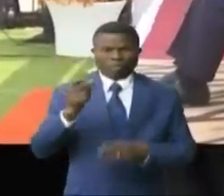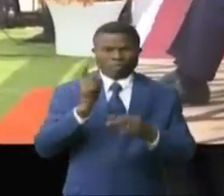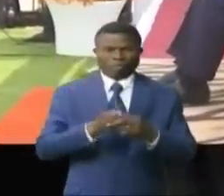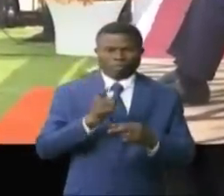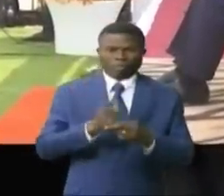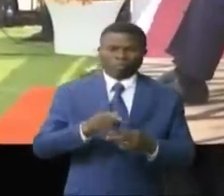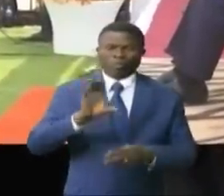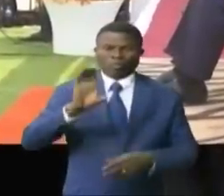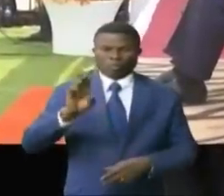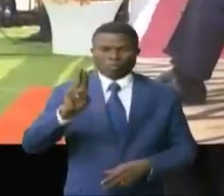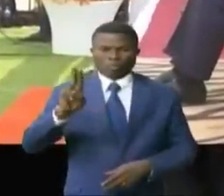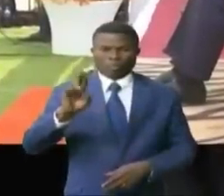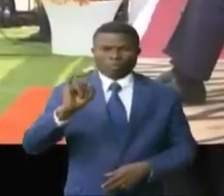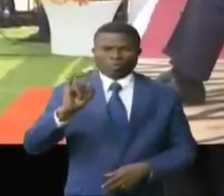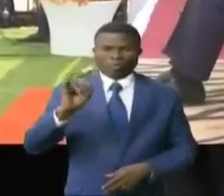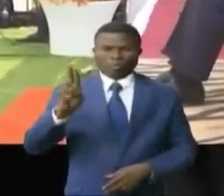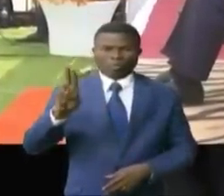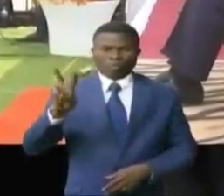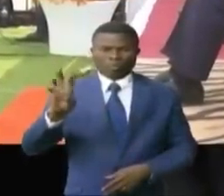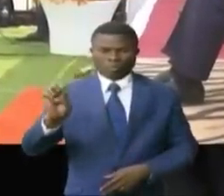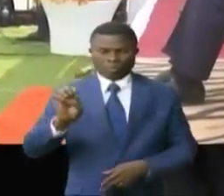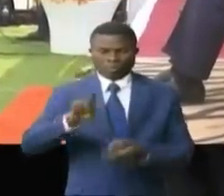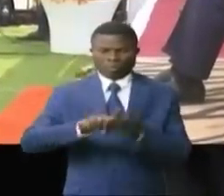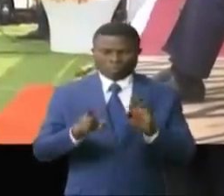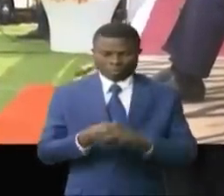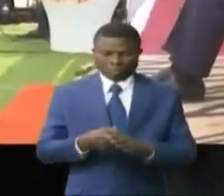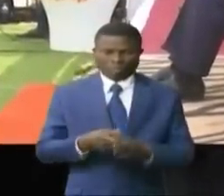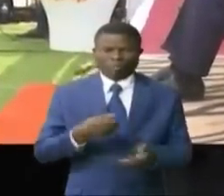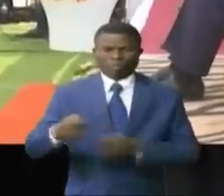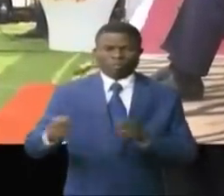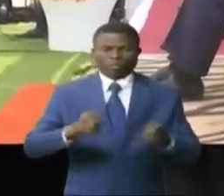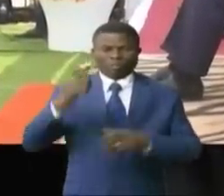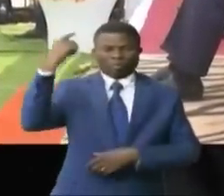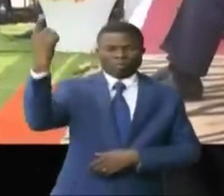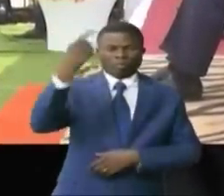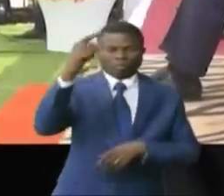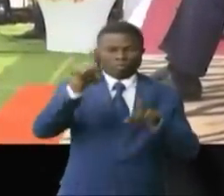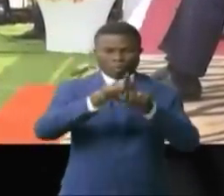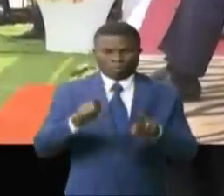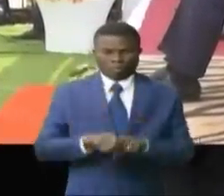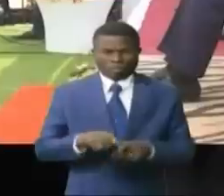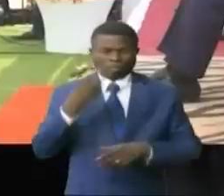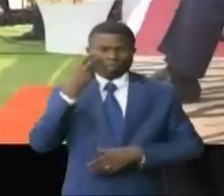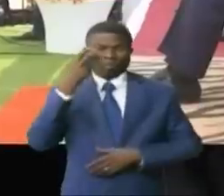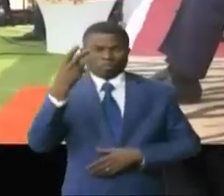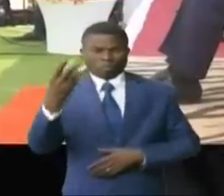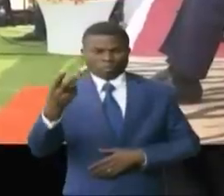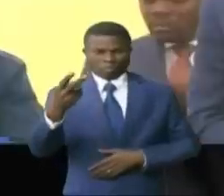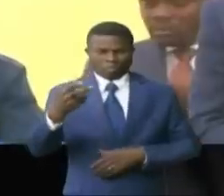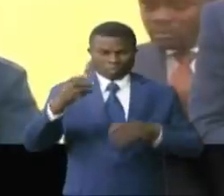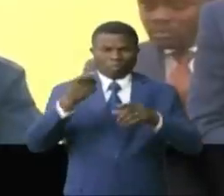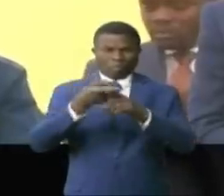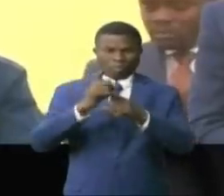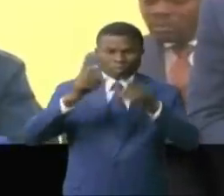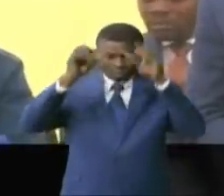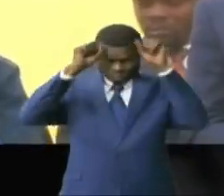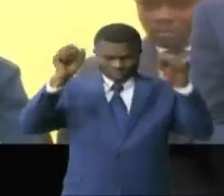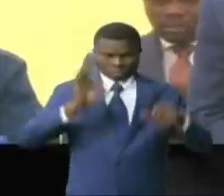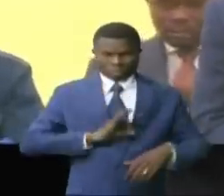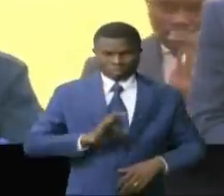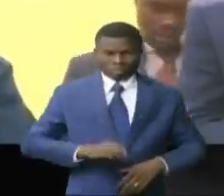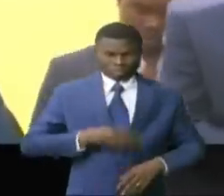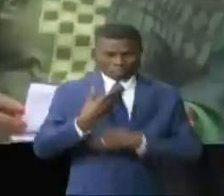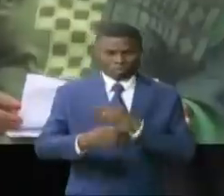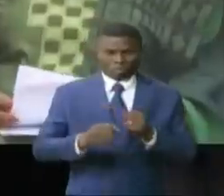du cobalt aux exigences minérales des marchés internationaux. Une vision du président de la République qui